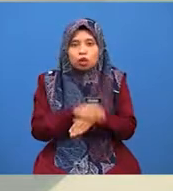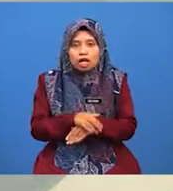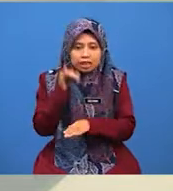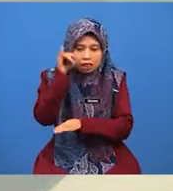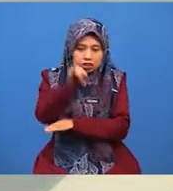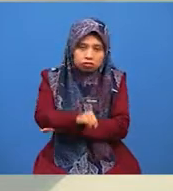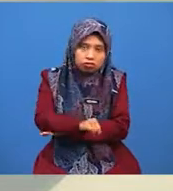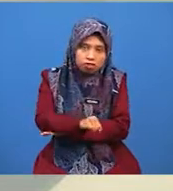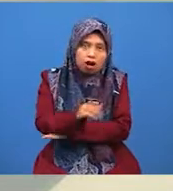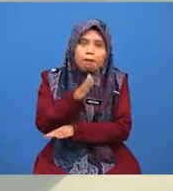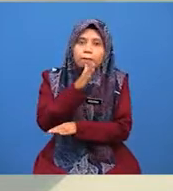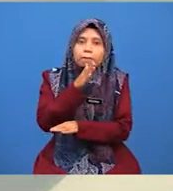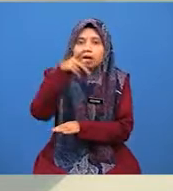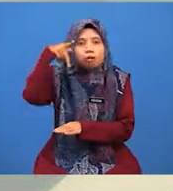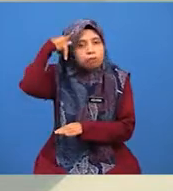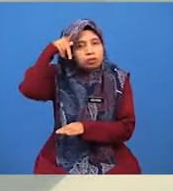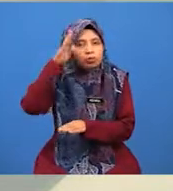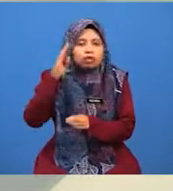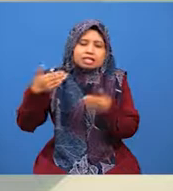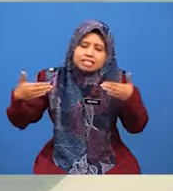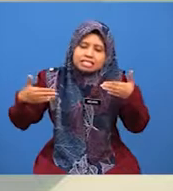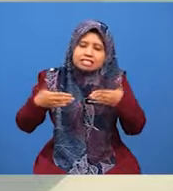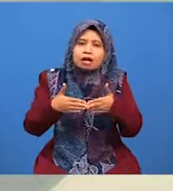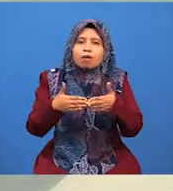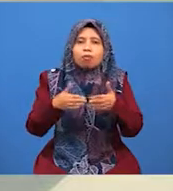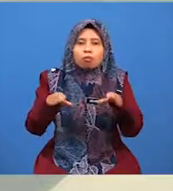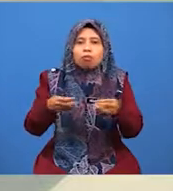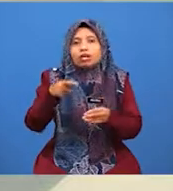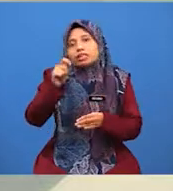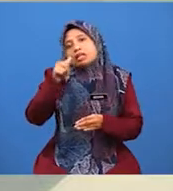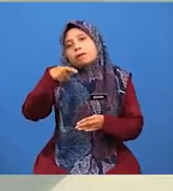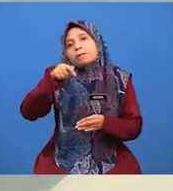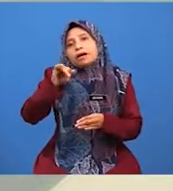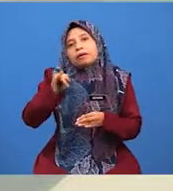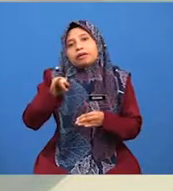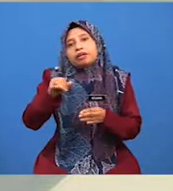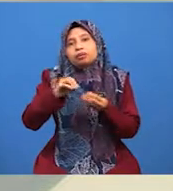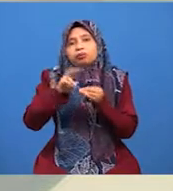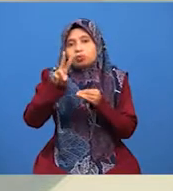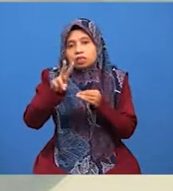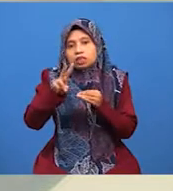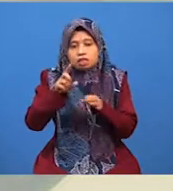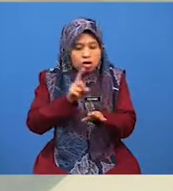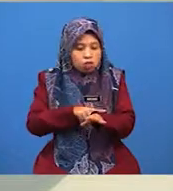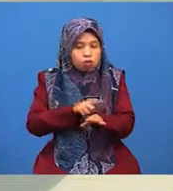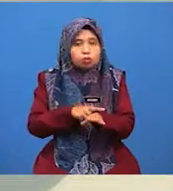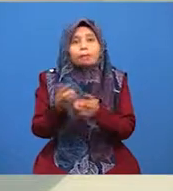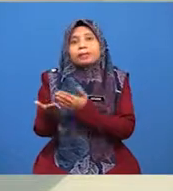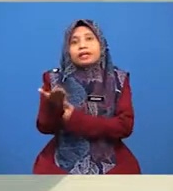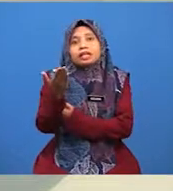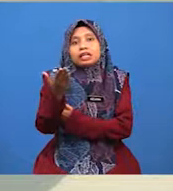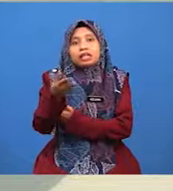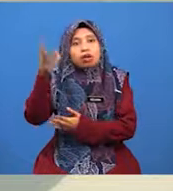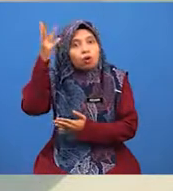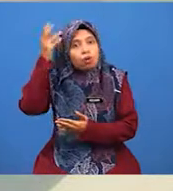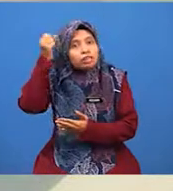Emak Parjo akan menyambung kerja-kerja membuat tapai. Yang kedua, waktu pagi,